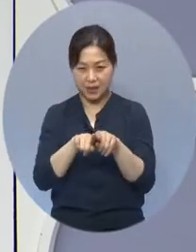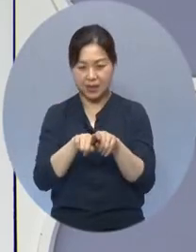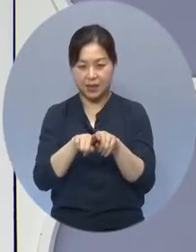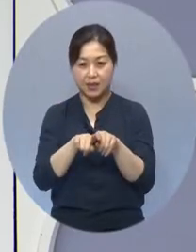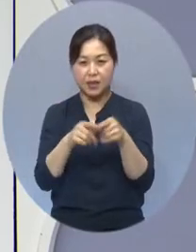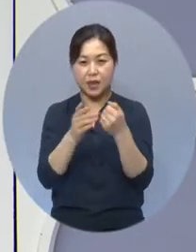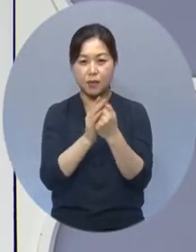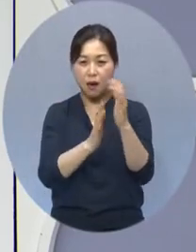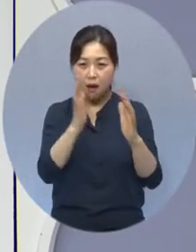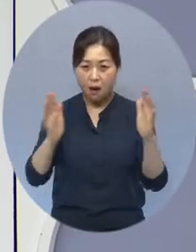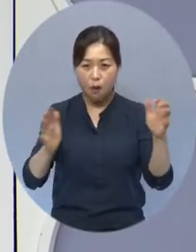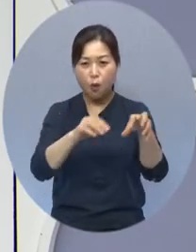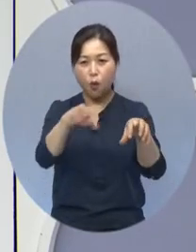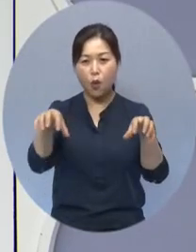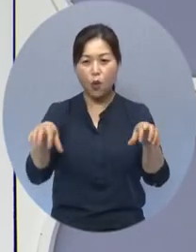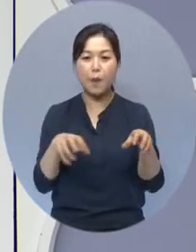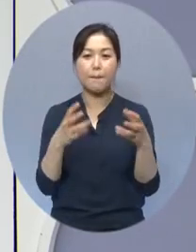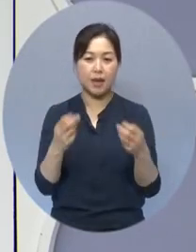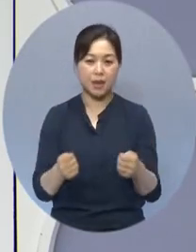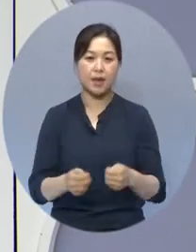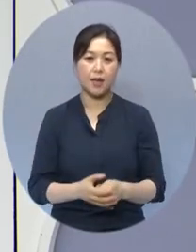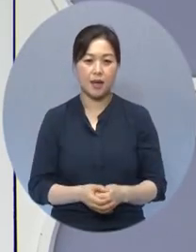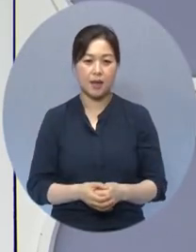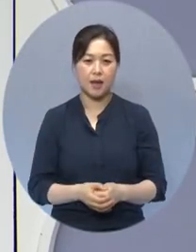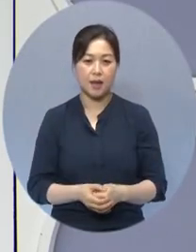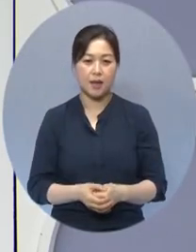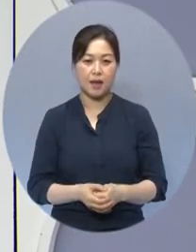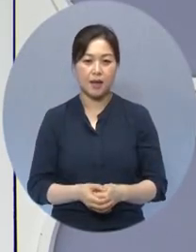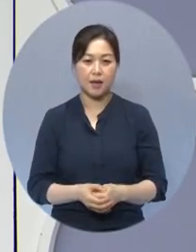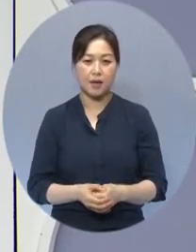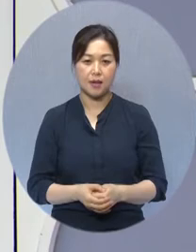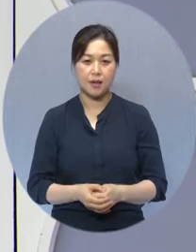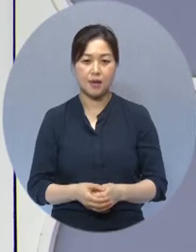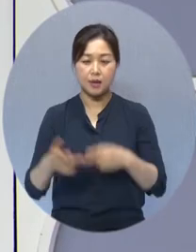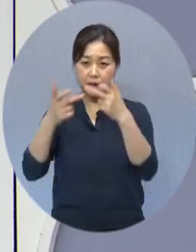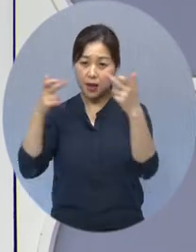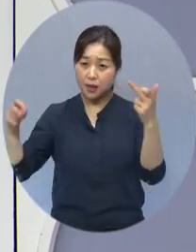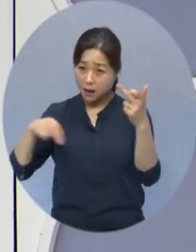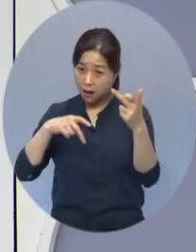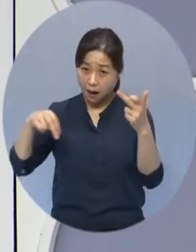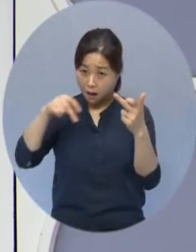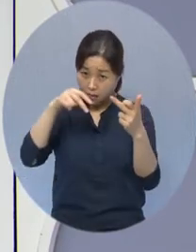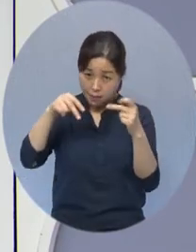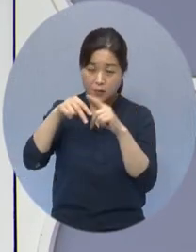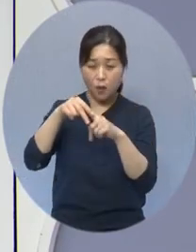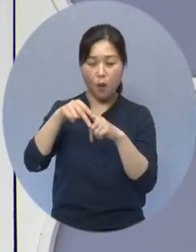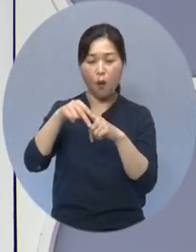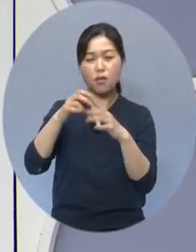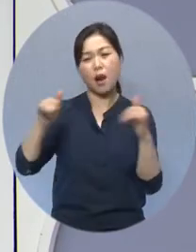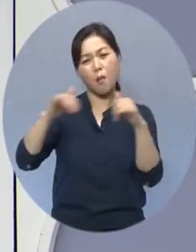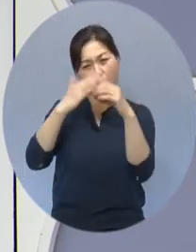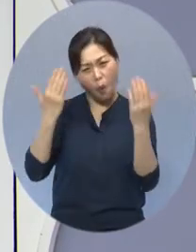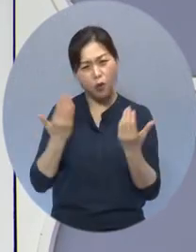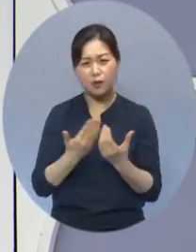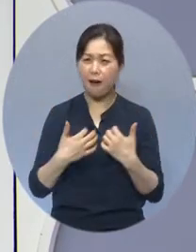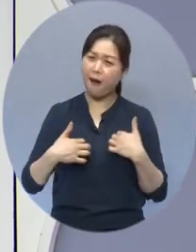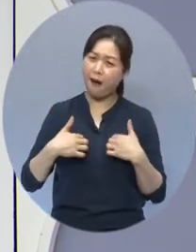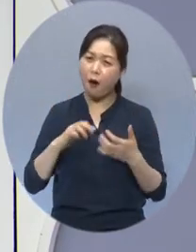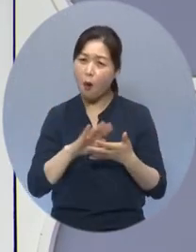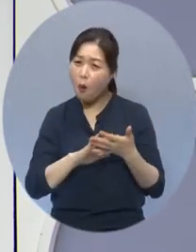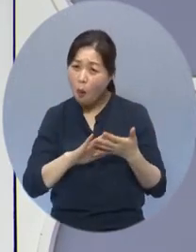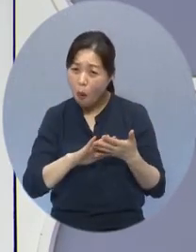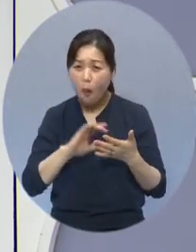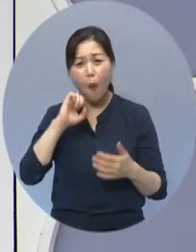그런데 정말 녹지 산에 가서 우리 온 모든 주민들이 즐길 수는 없잖아요.